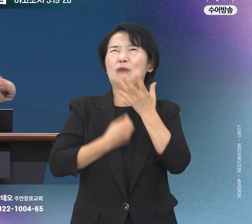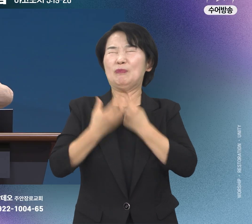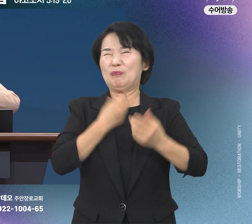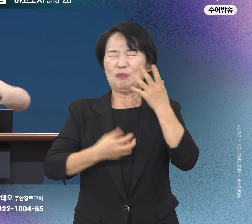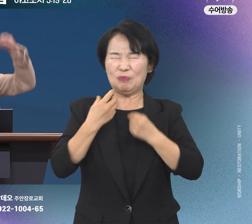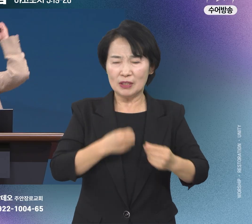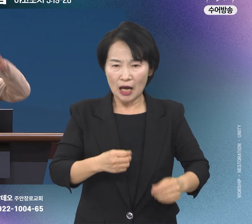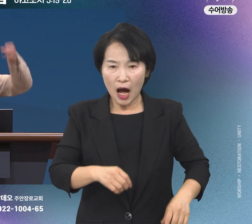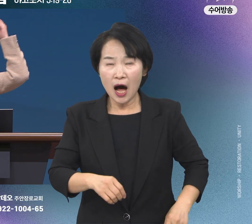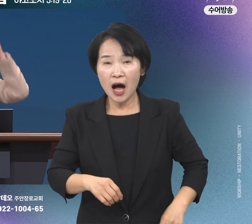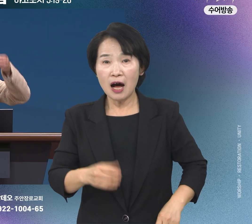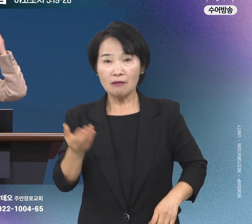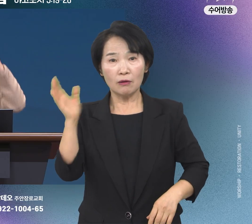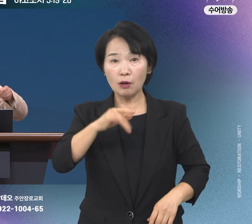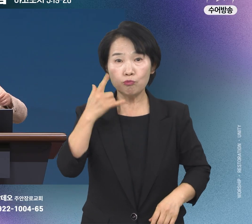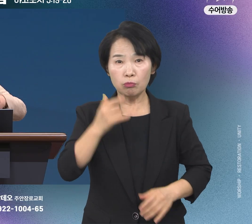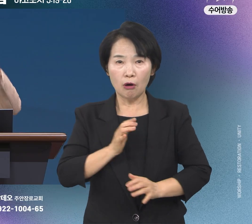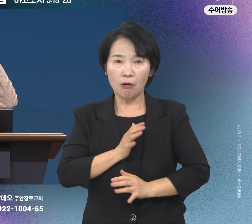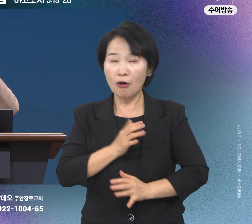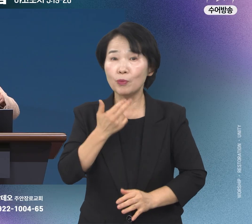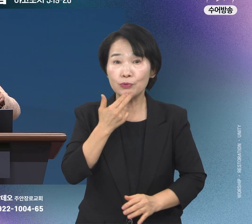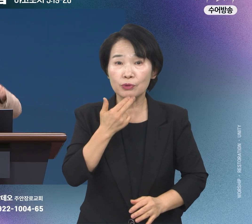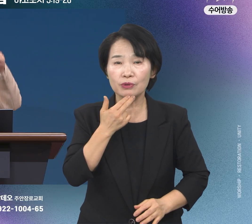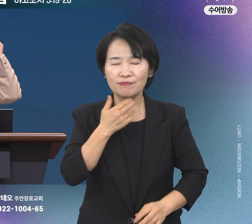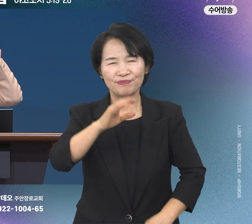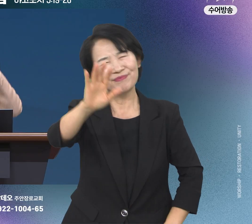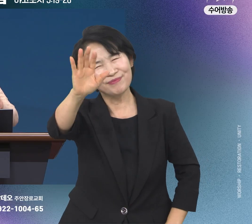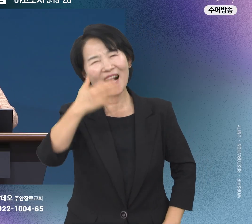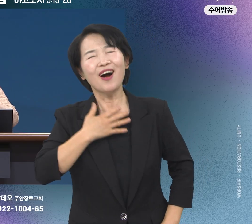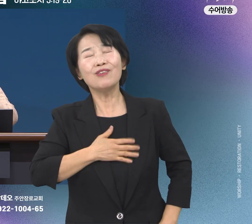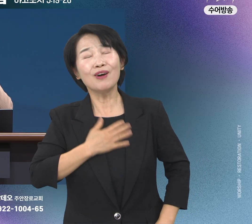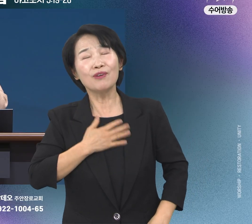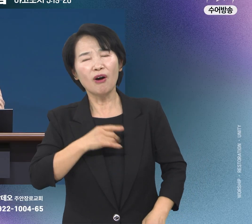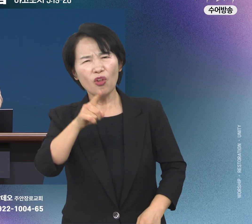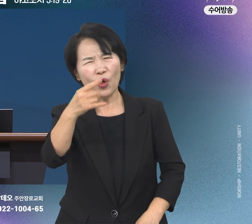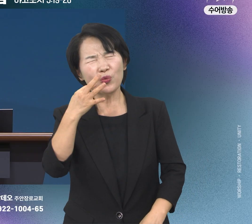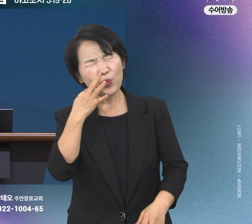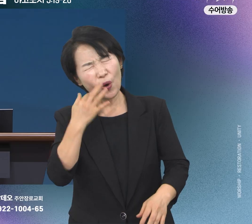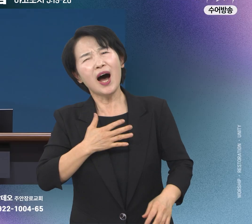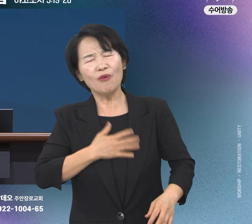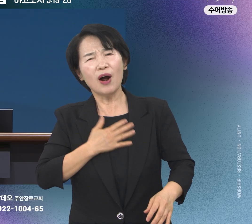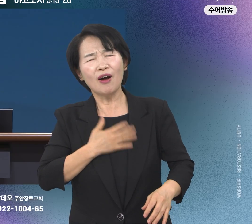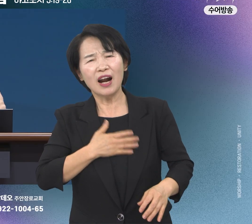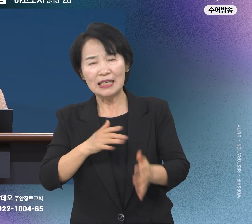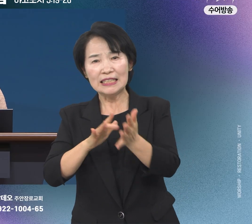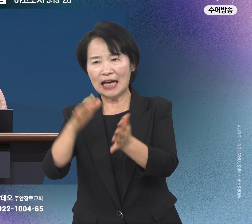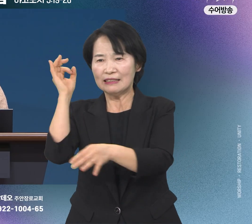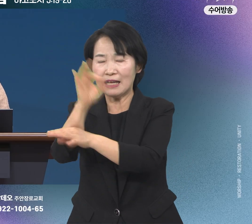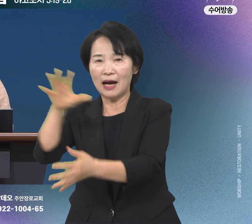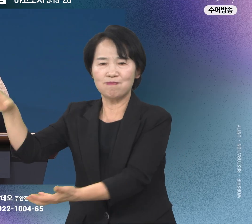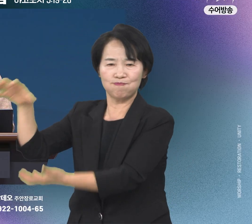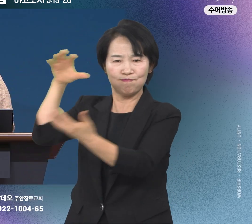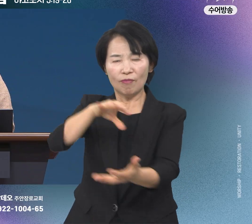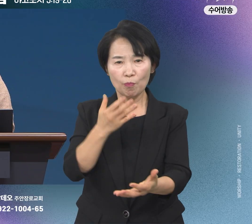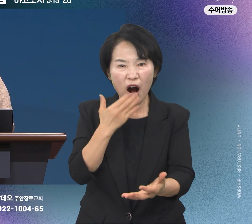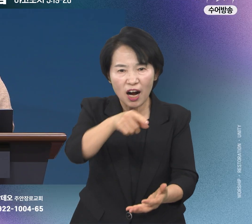다 사오신 거예요. 탈탈탈 털면서 이거 먹고 다시 정신 차려서 성경 말씀 제대로 봐.